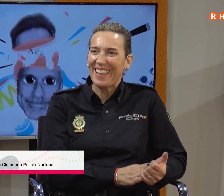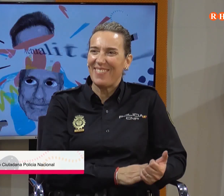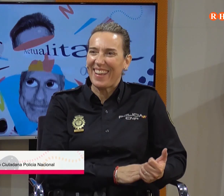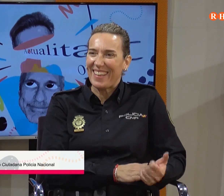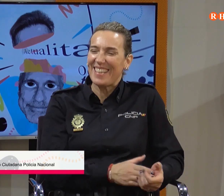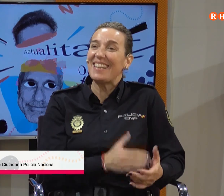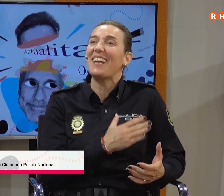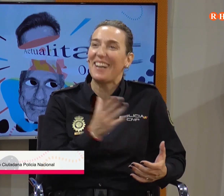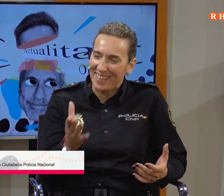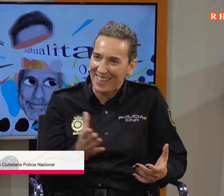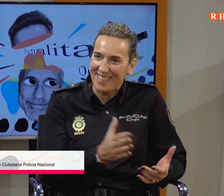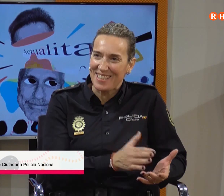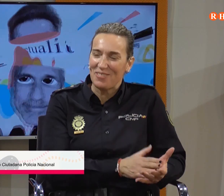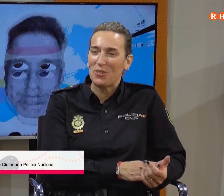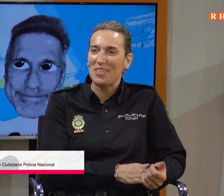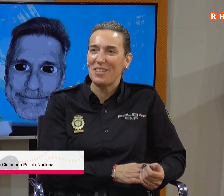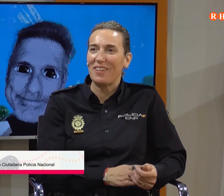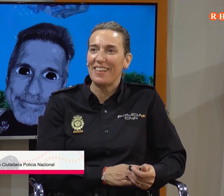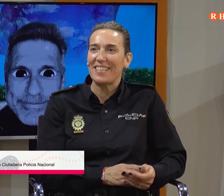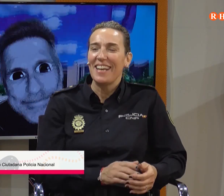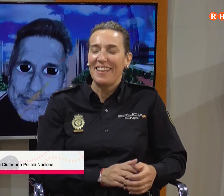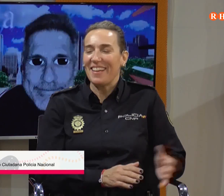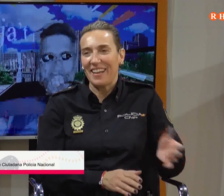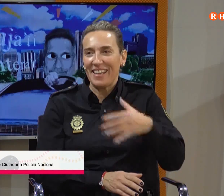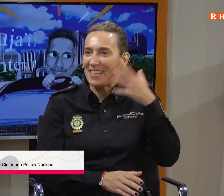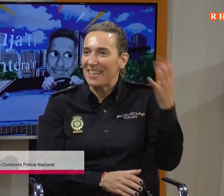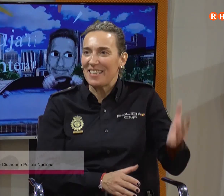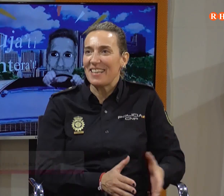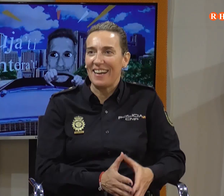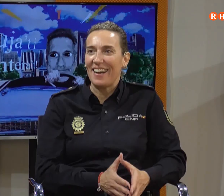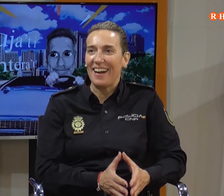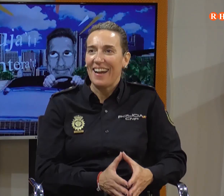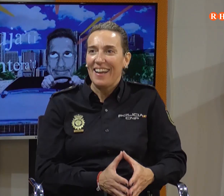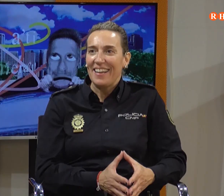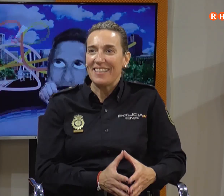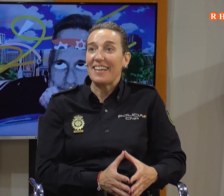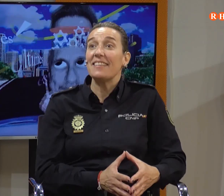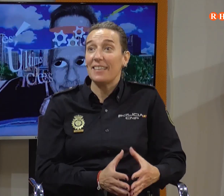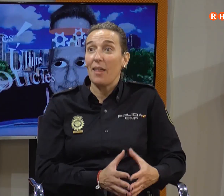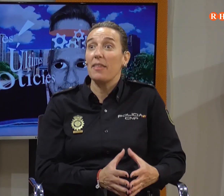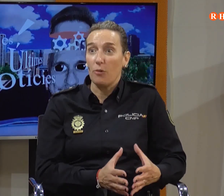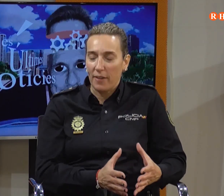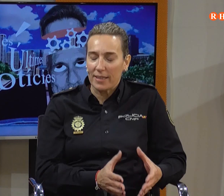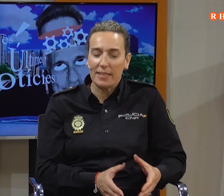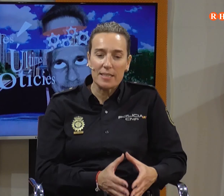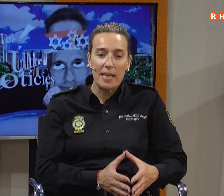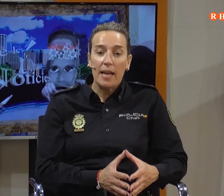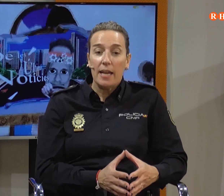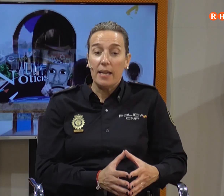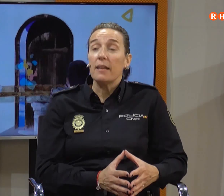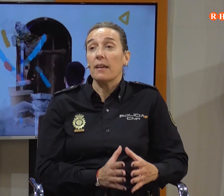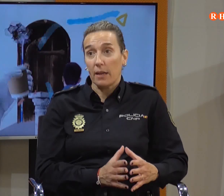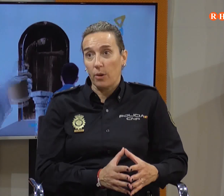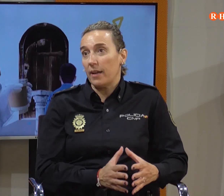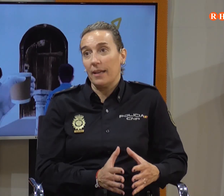que s'ha quedat per quedar-se i tan encantats estem, sí, tots els ciutadans de que hi hagués aquesta quantitat d'ofertes